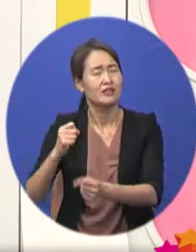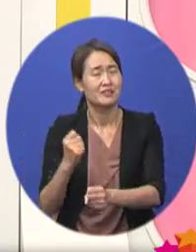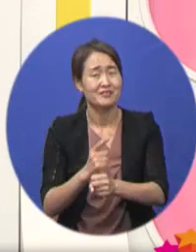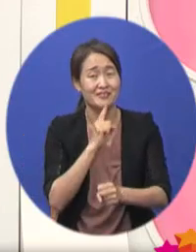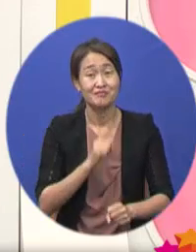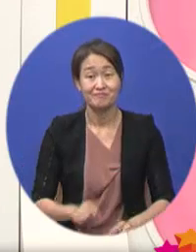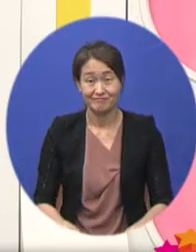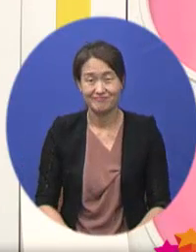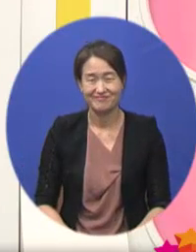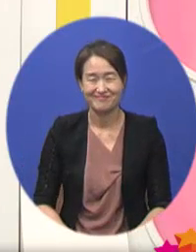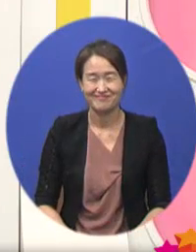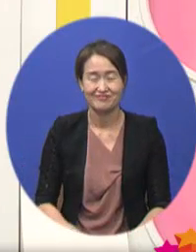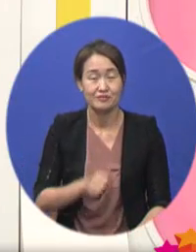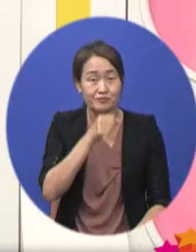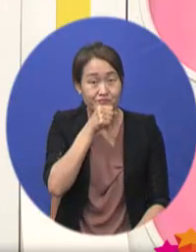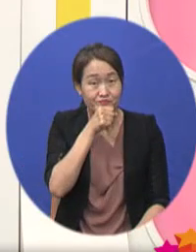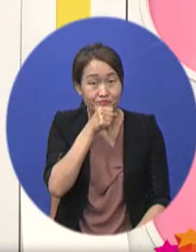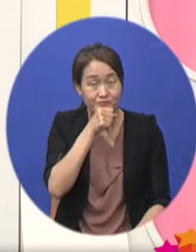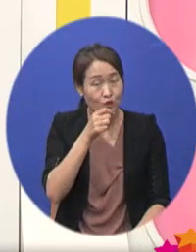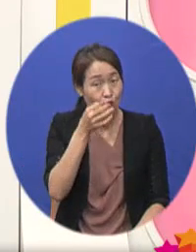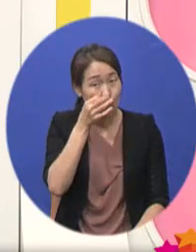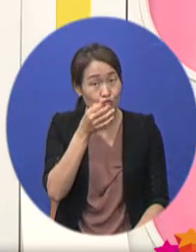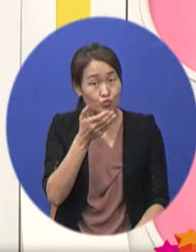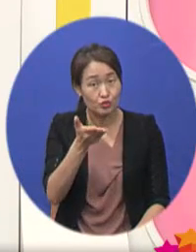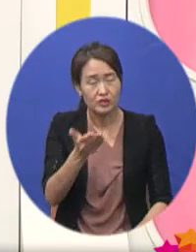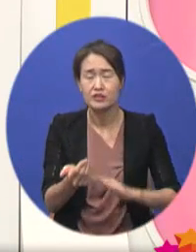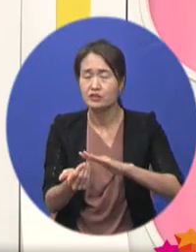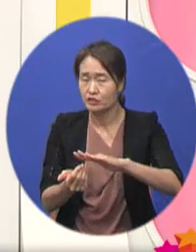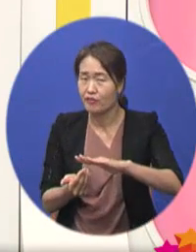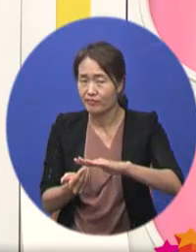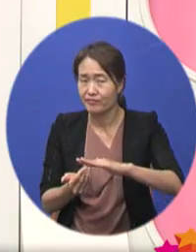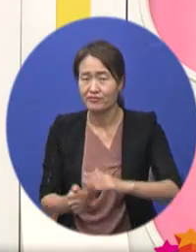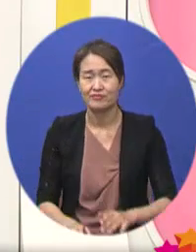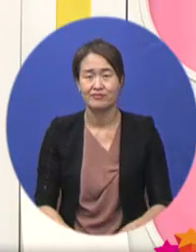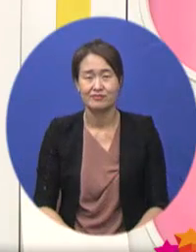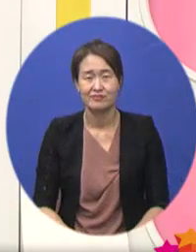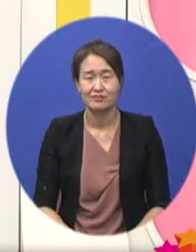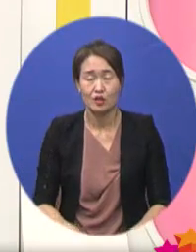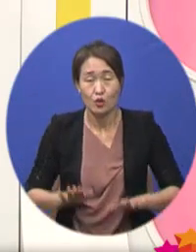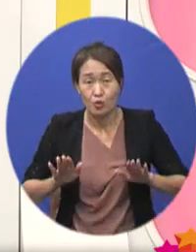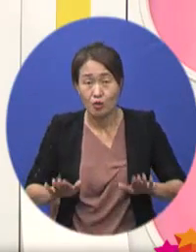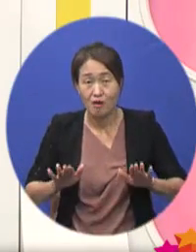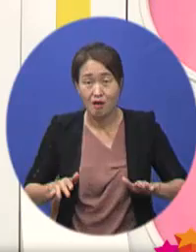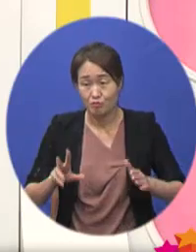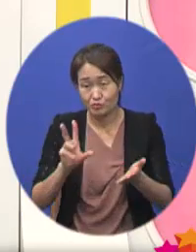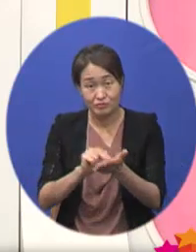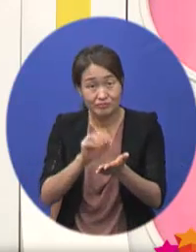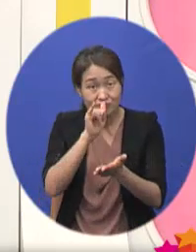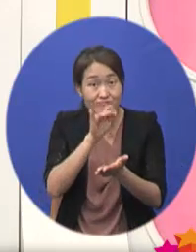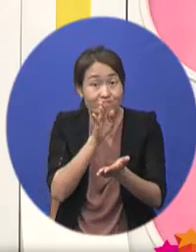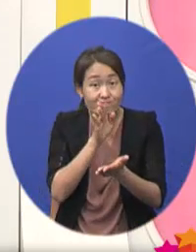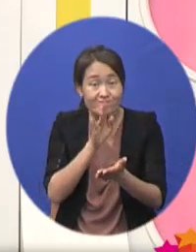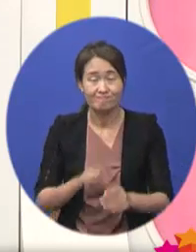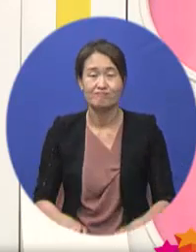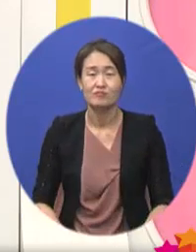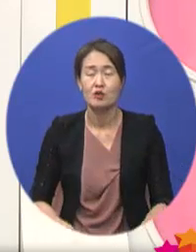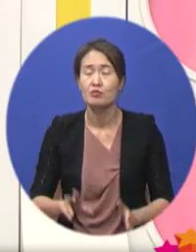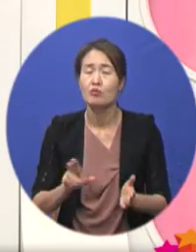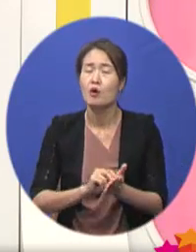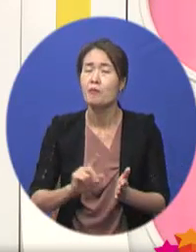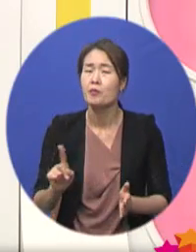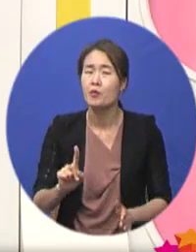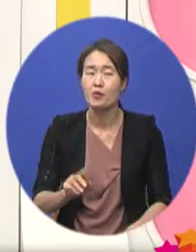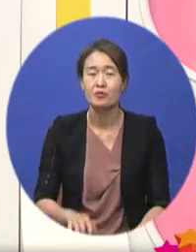집계가 되었다고 합니다. 네, 점수가 나왔는데 네. 오늘 결과를 보기 전에 오늘 또 힐링 푸드 퀴즈가 있었죠. 네. 네, 어떤